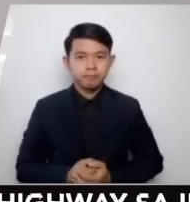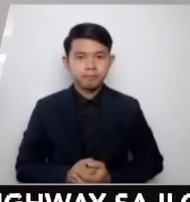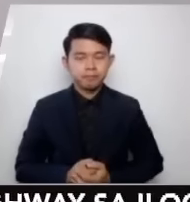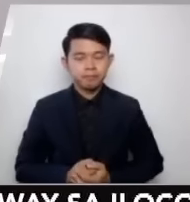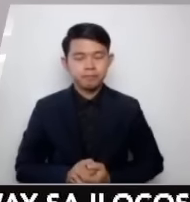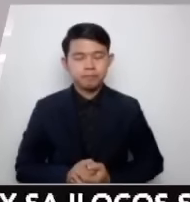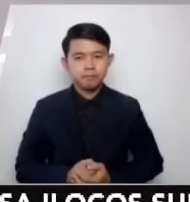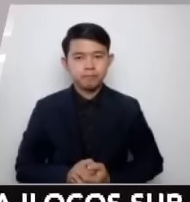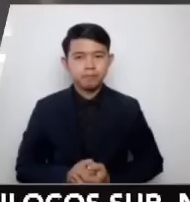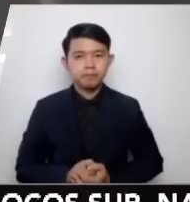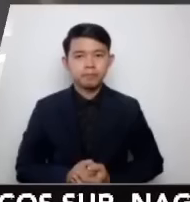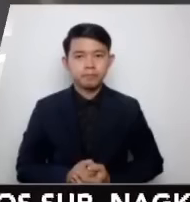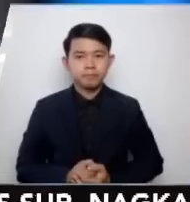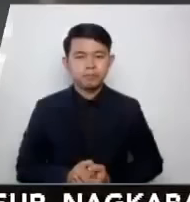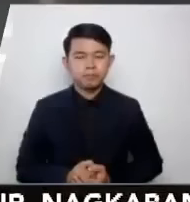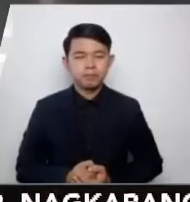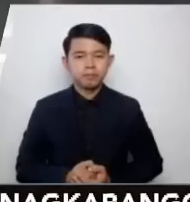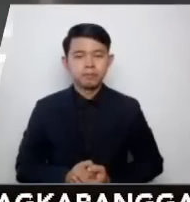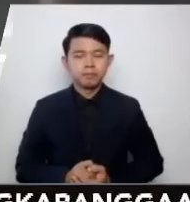TV.